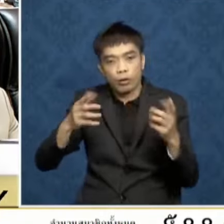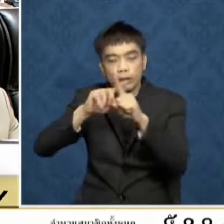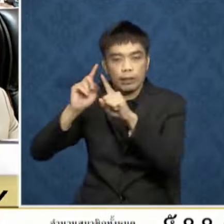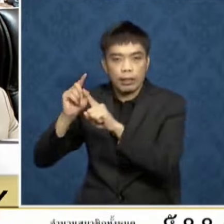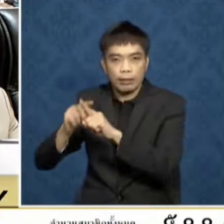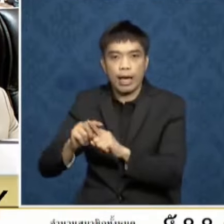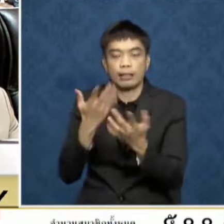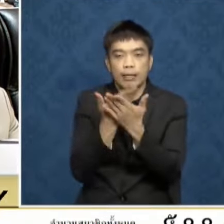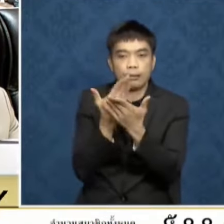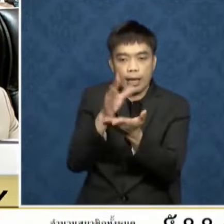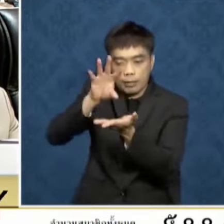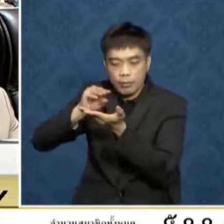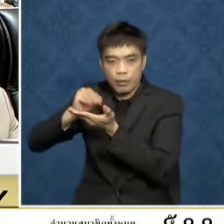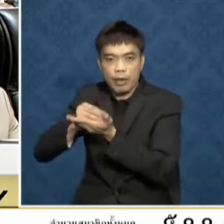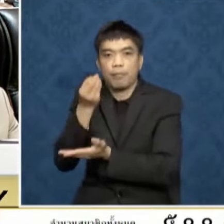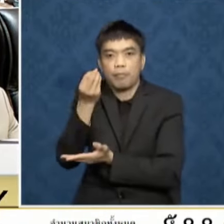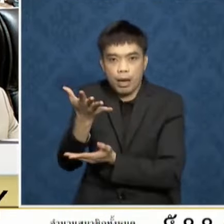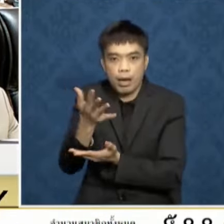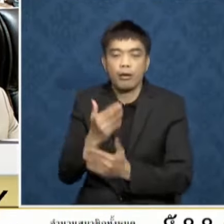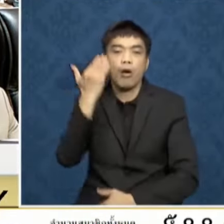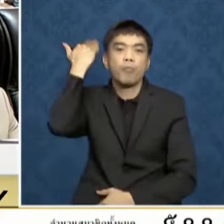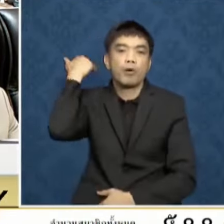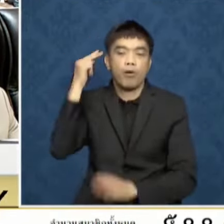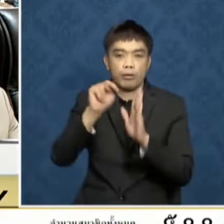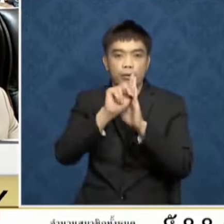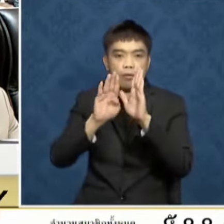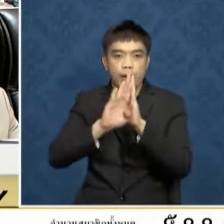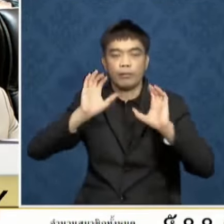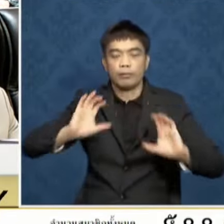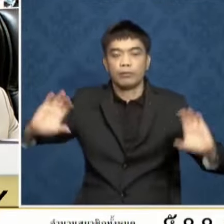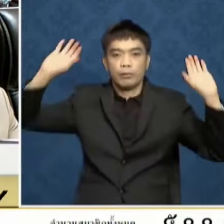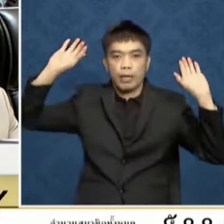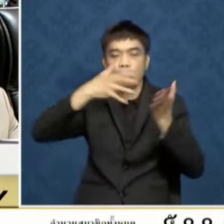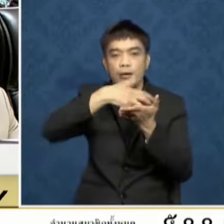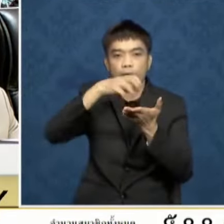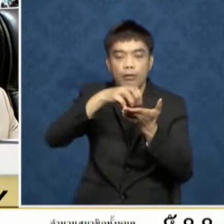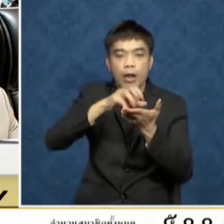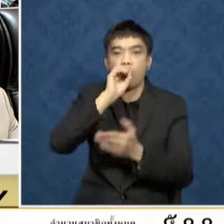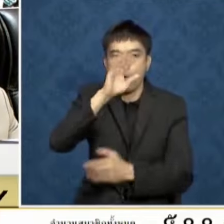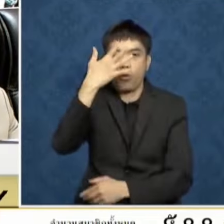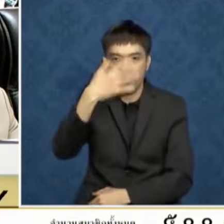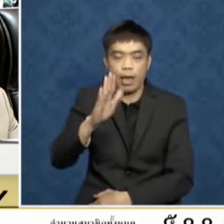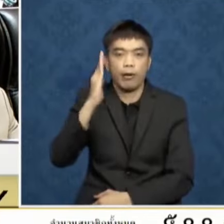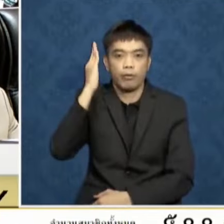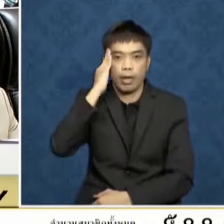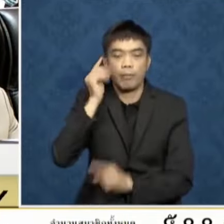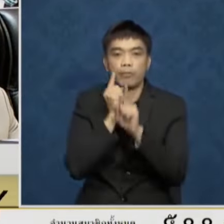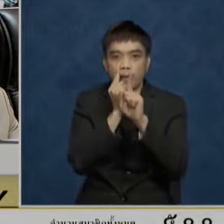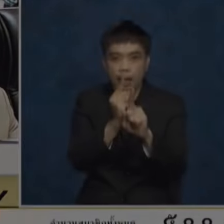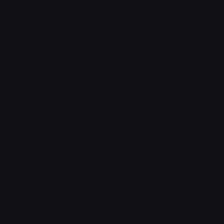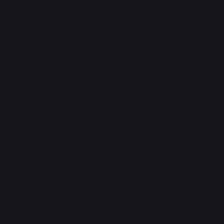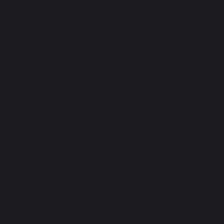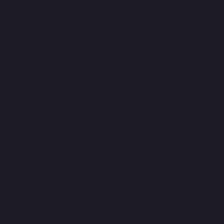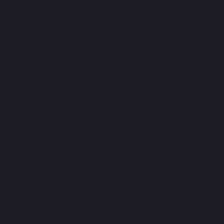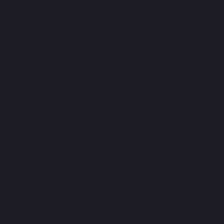กล่าวไว้ในนโยบายรัฐบาลณห้องแห่งนี้ในวันที่ 11กันยายน256 66ที่ผ่านมาค่ะขอบคุณค่ะท่านประธาน